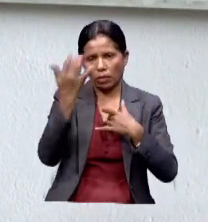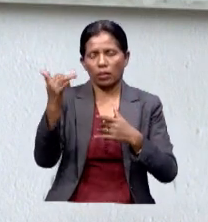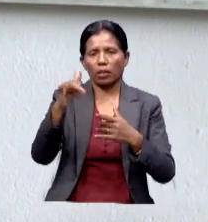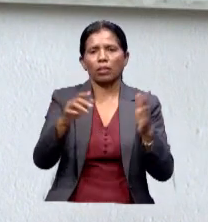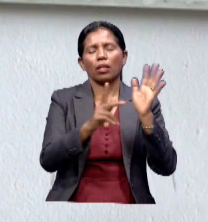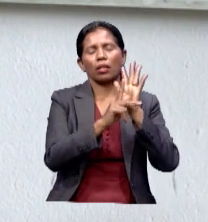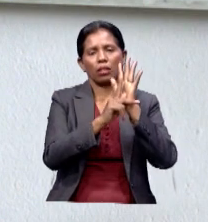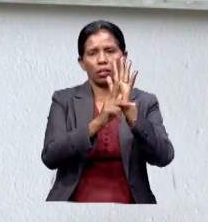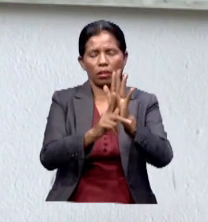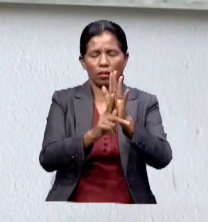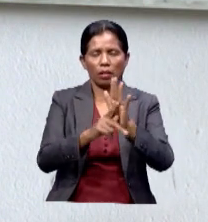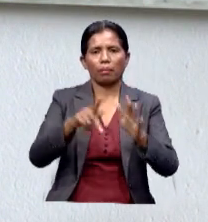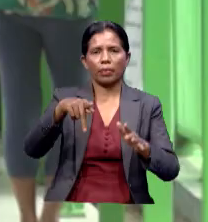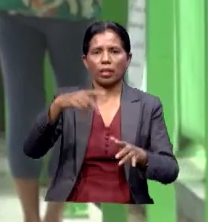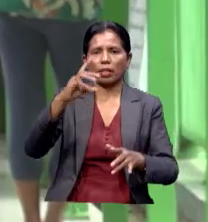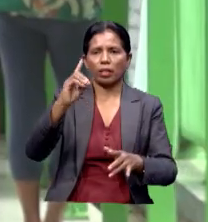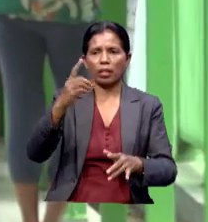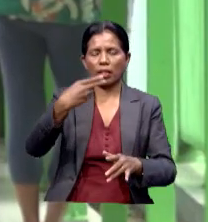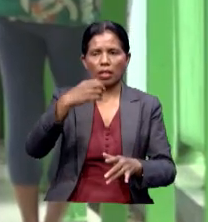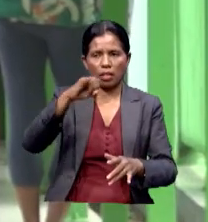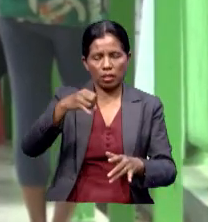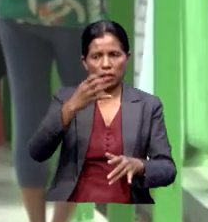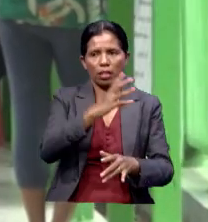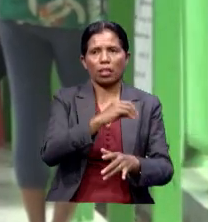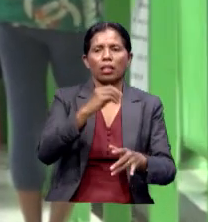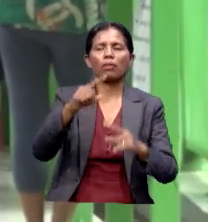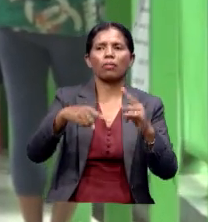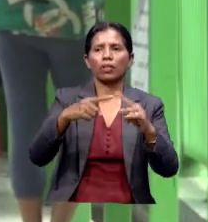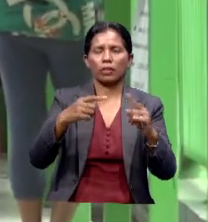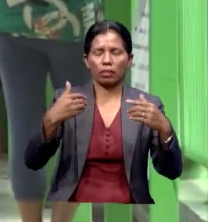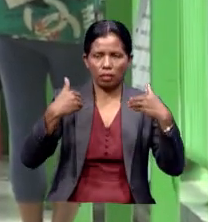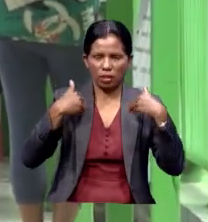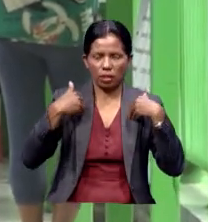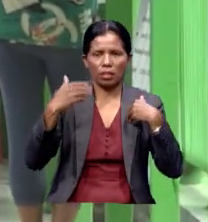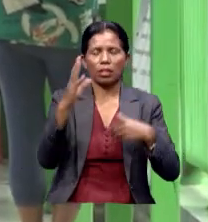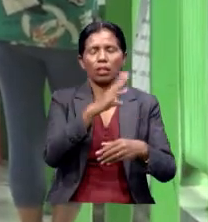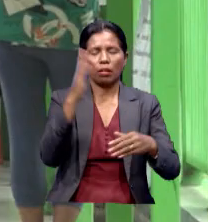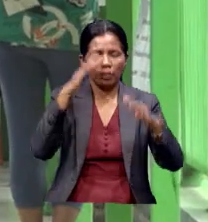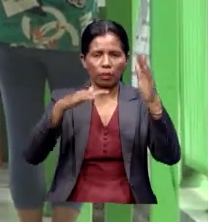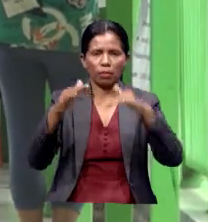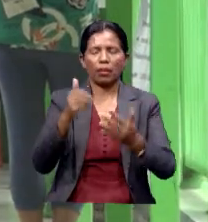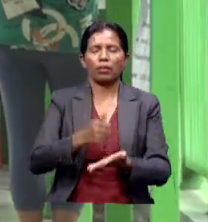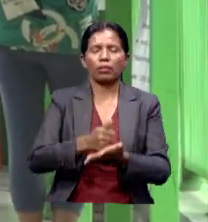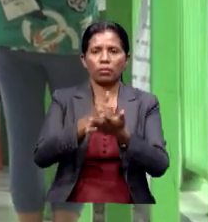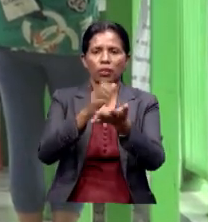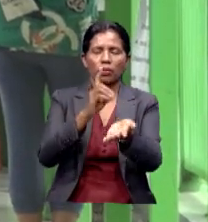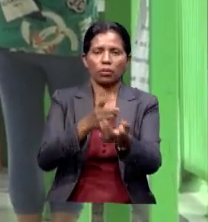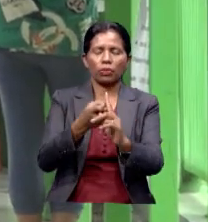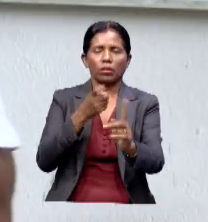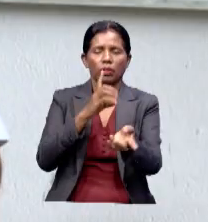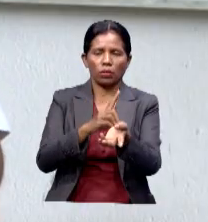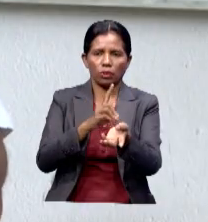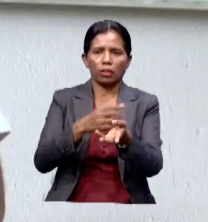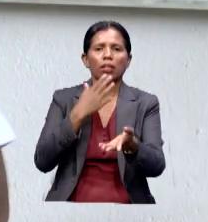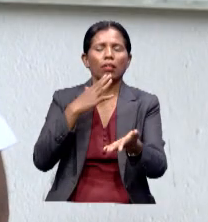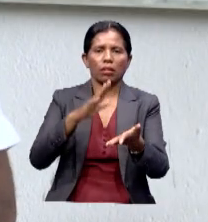keisha ba provedoria direitos humanos no justiça ba hira e alimentação liga ho atendimento médico siranian nia